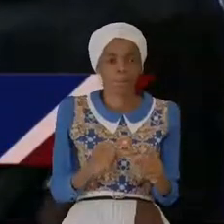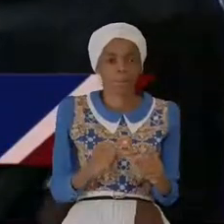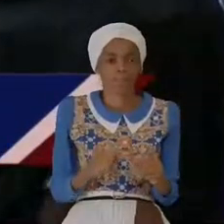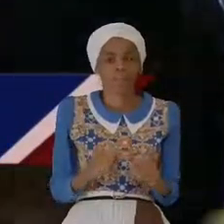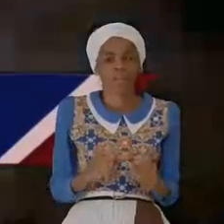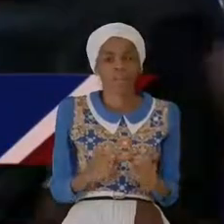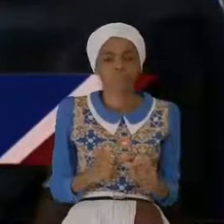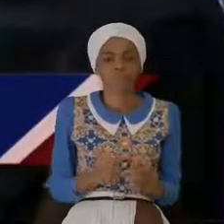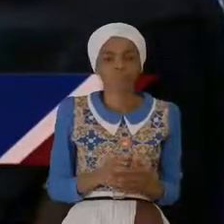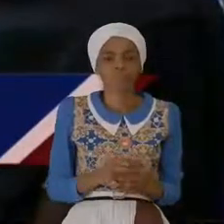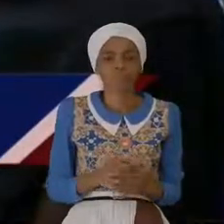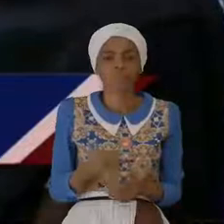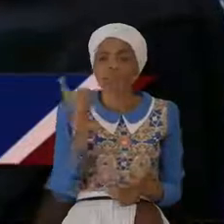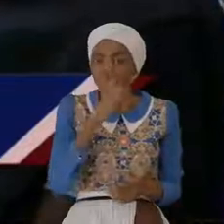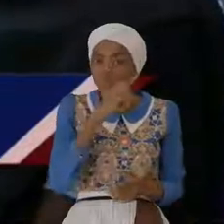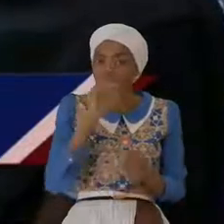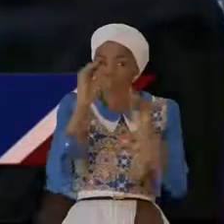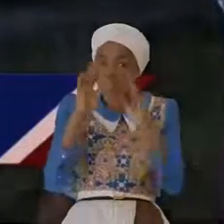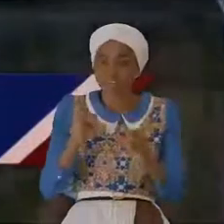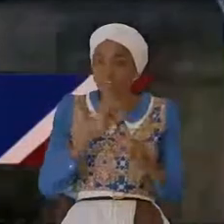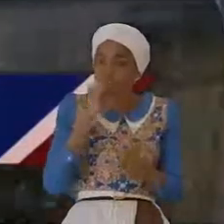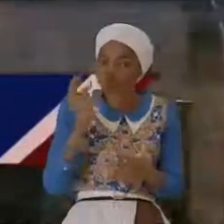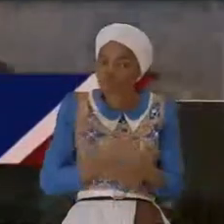Les faux prédicateurs se multiplient partout.